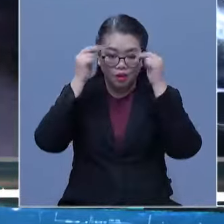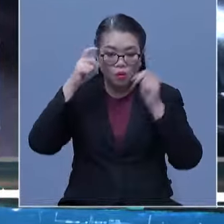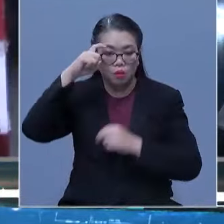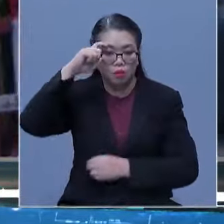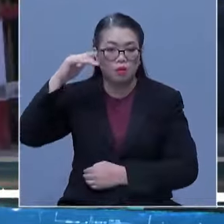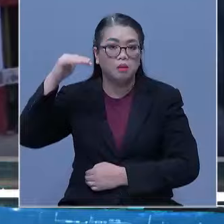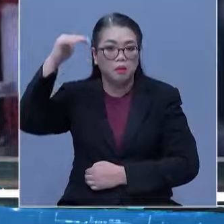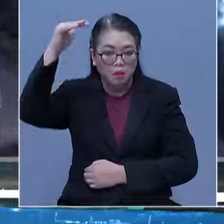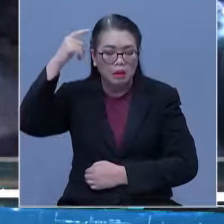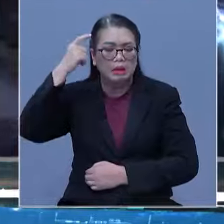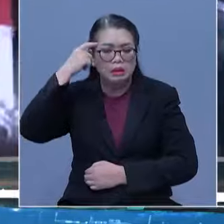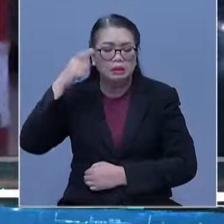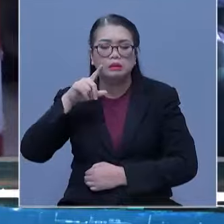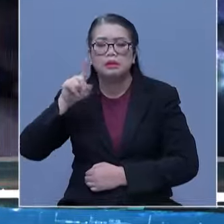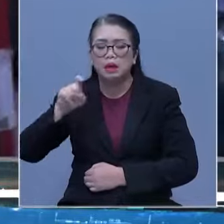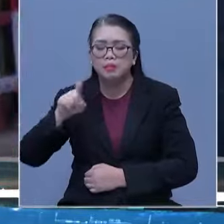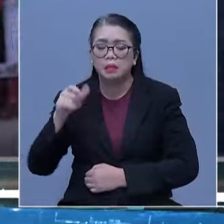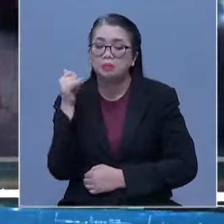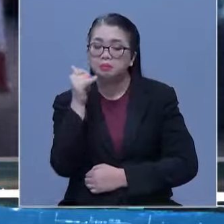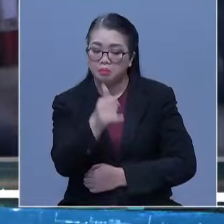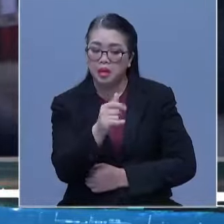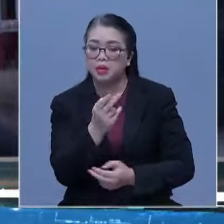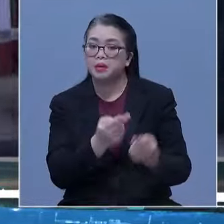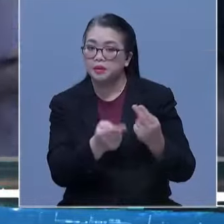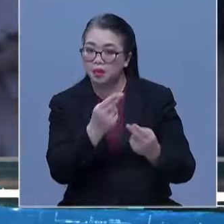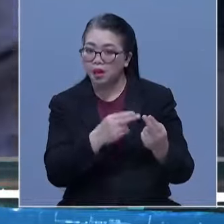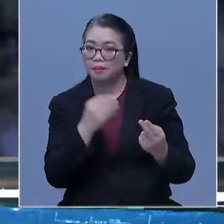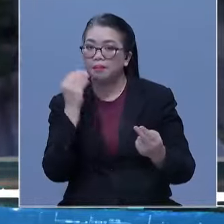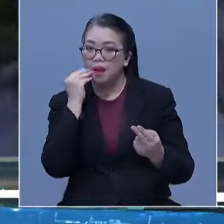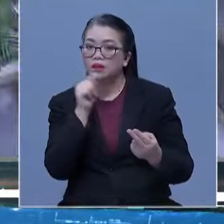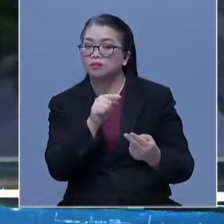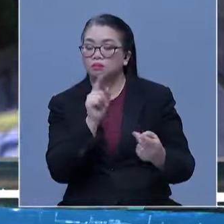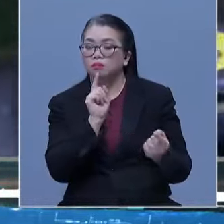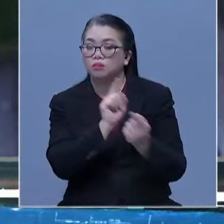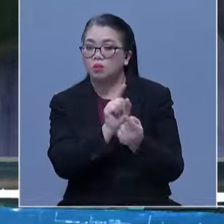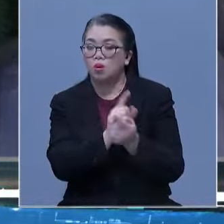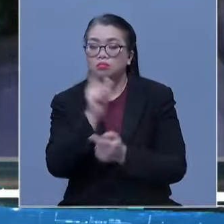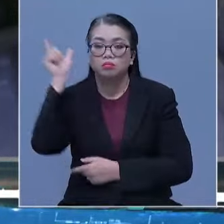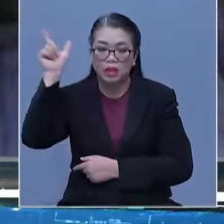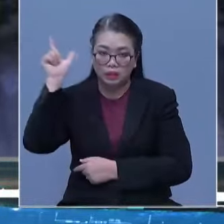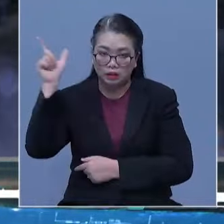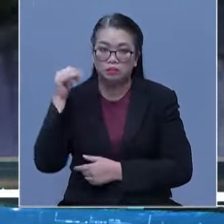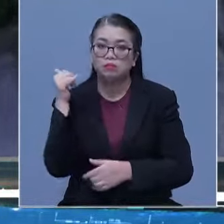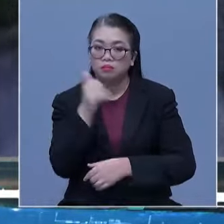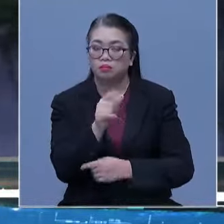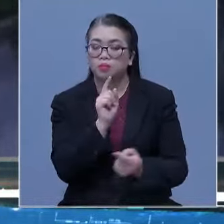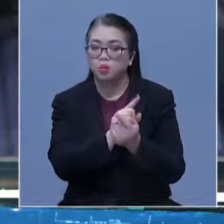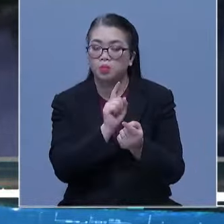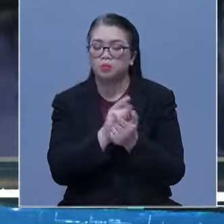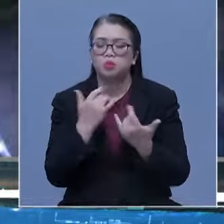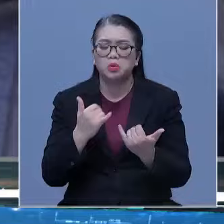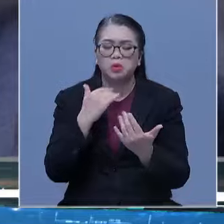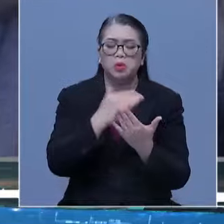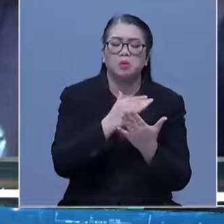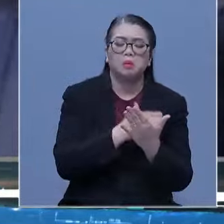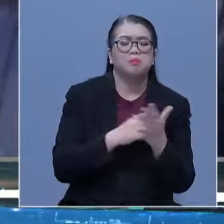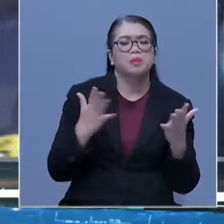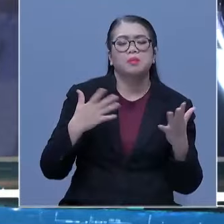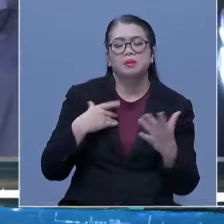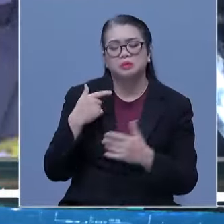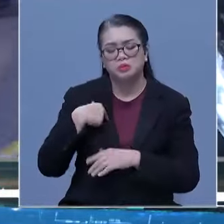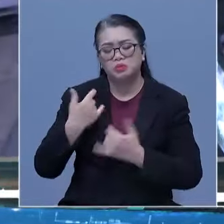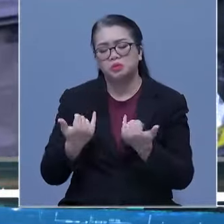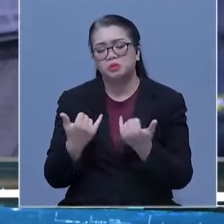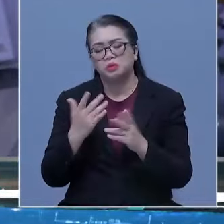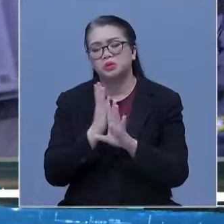คุณเศรษฐาทวีสินนักข่าวก็ถามตลอดจะไปเยี่ยมคุณทักษิณเมื่อไหร่แต่ว่าบอกยังไม่มีกำหนดการนะเพช่วงนี้คิวแน่นแต่